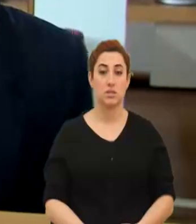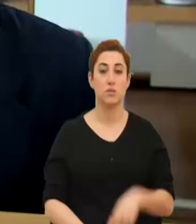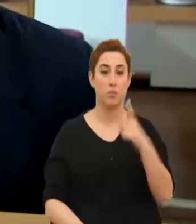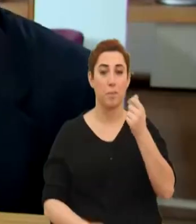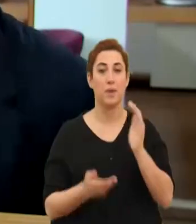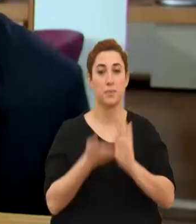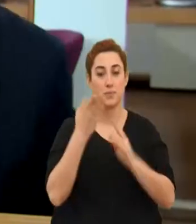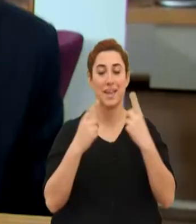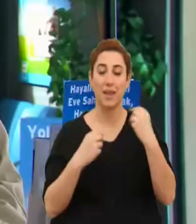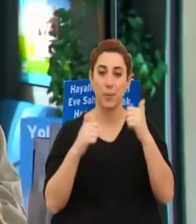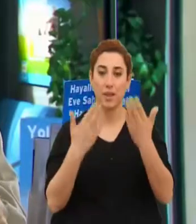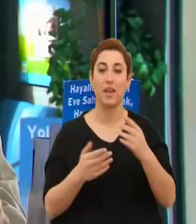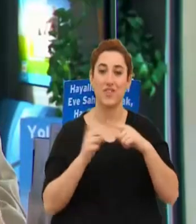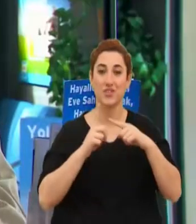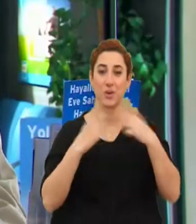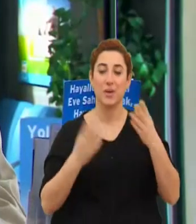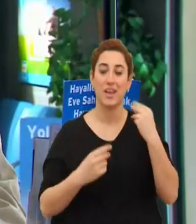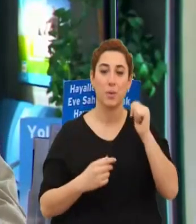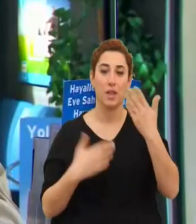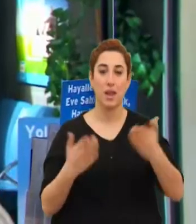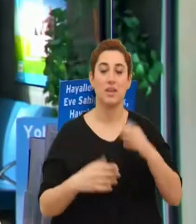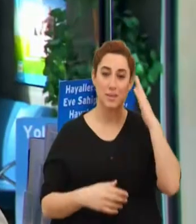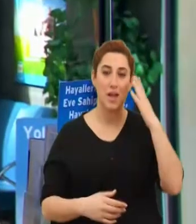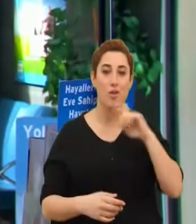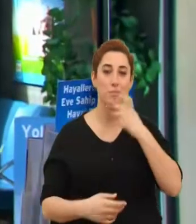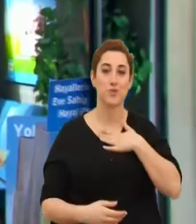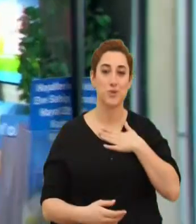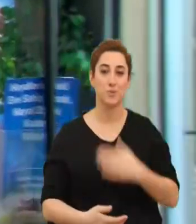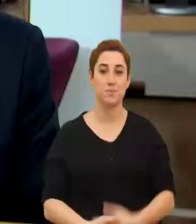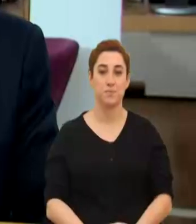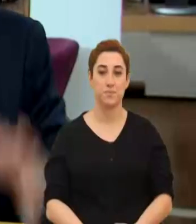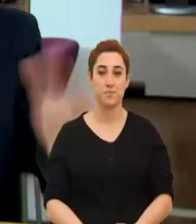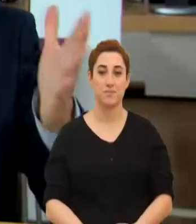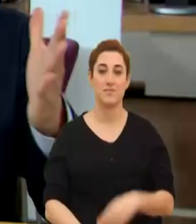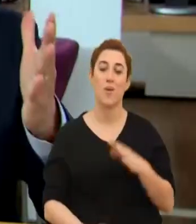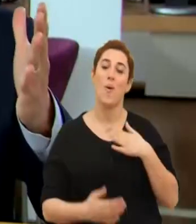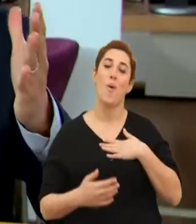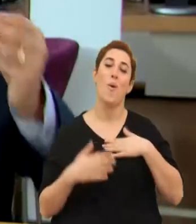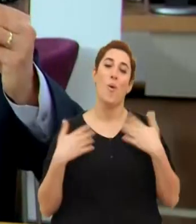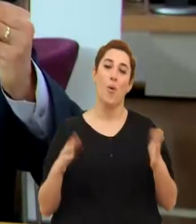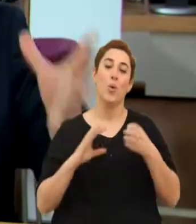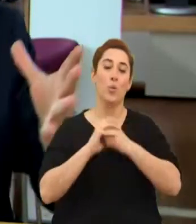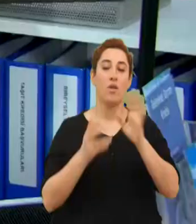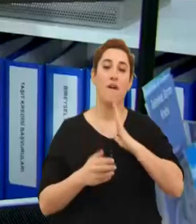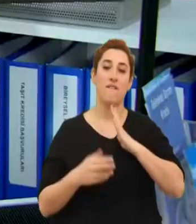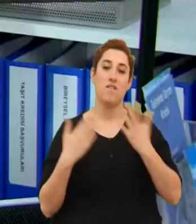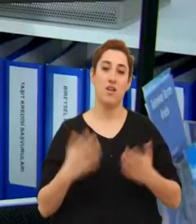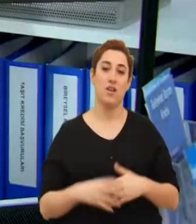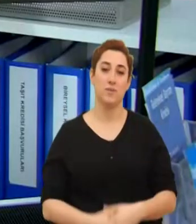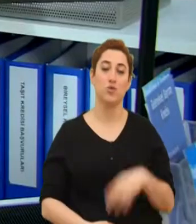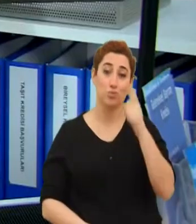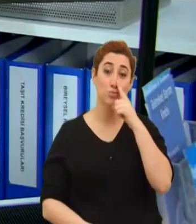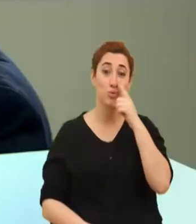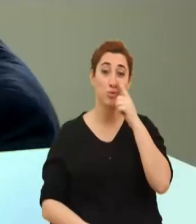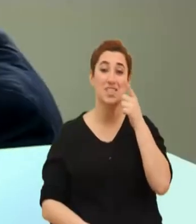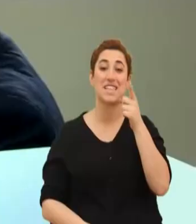Bu da para üstünüz, iyi günler. Teşekkürler, iyi günler. Sağ ol amcacığım. Ya oh be ya, dünya varmış.